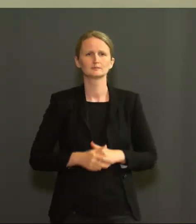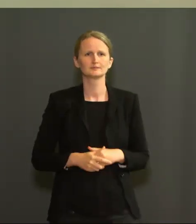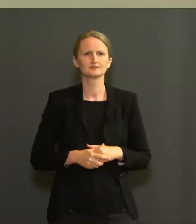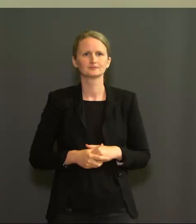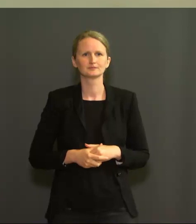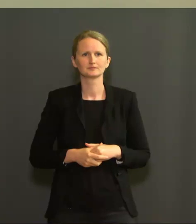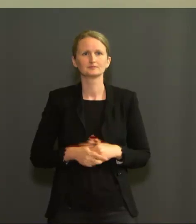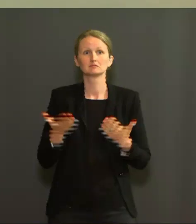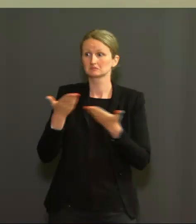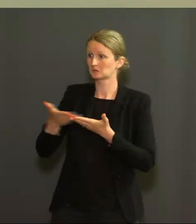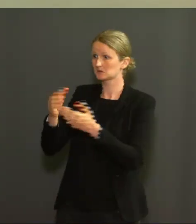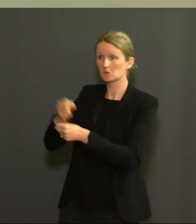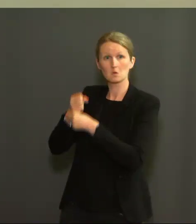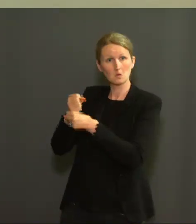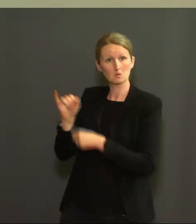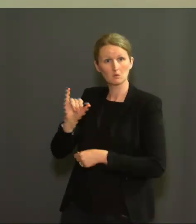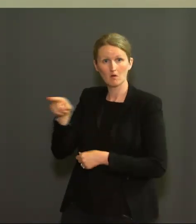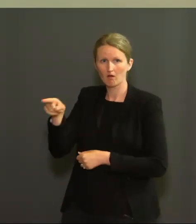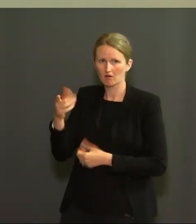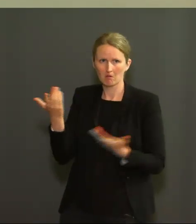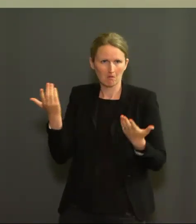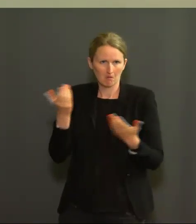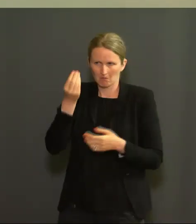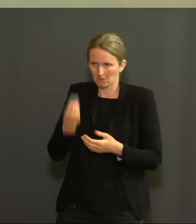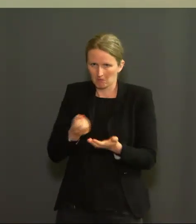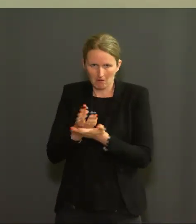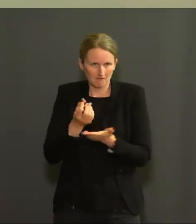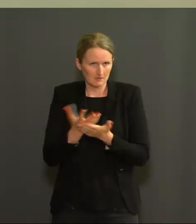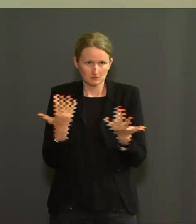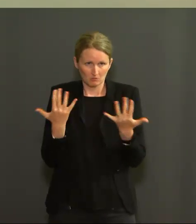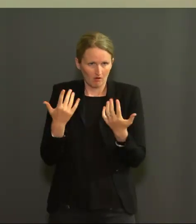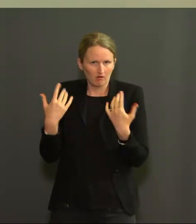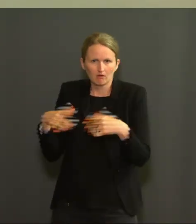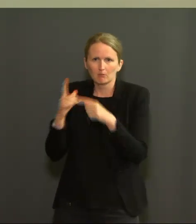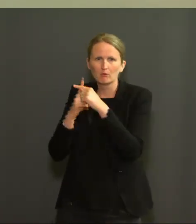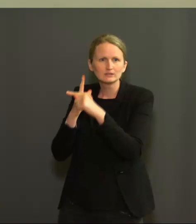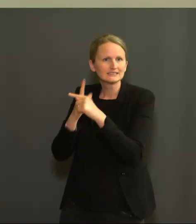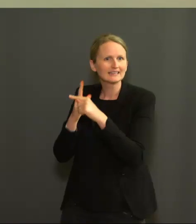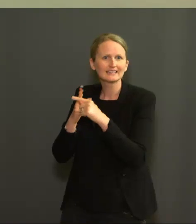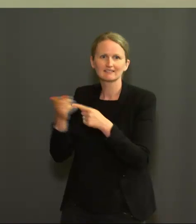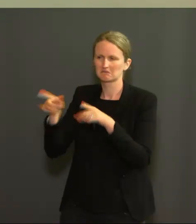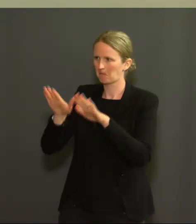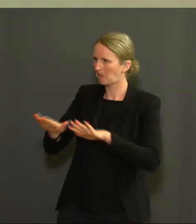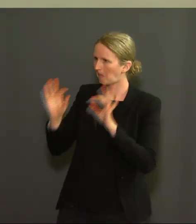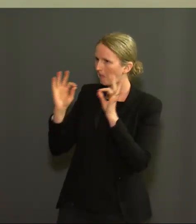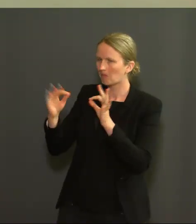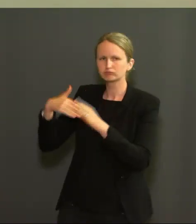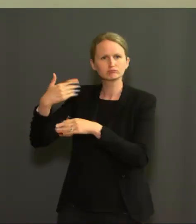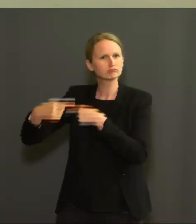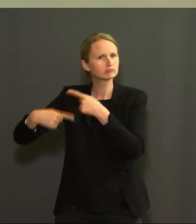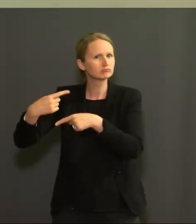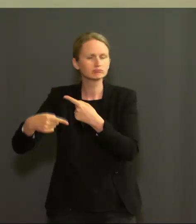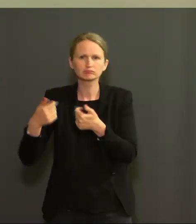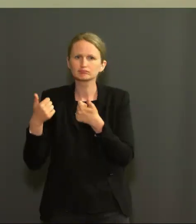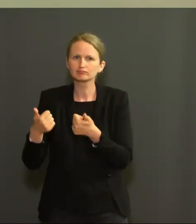n'avons pas grand-chose à dire, ce qui est un bon point. Au niveau des maisons de repos, la situation est calme et favorable. Et pour vous donner un exemple, au cours